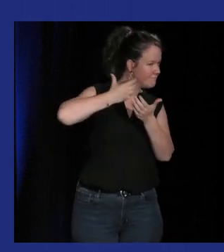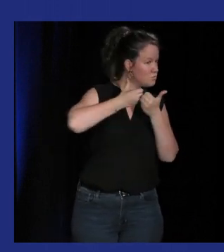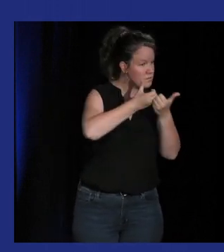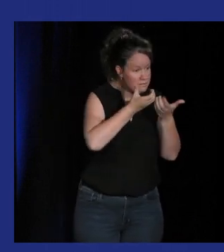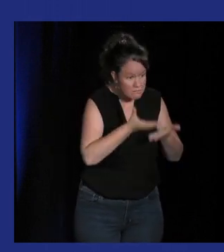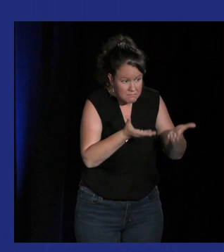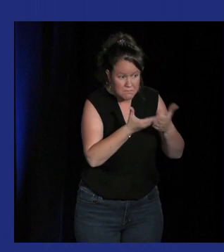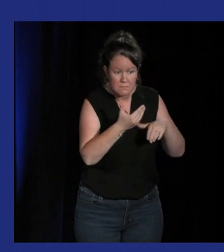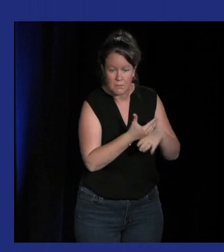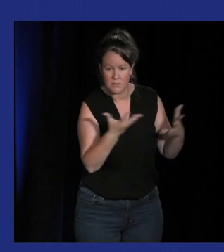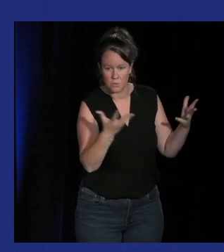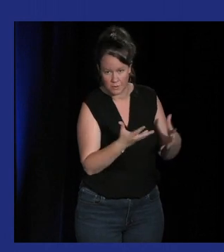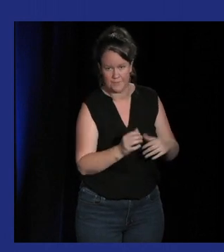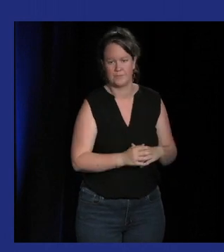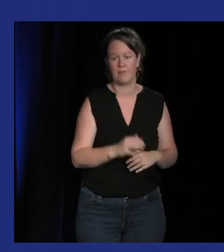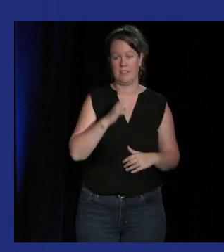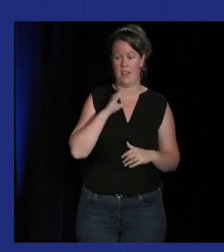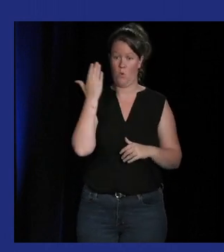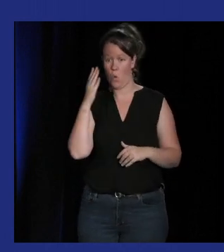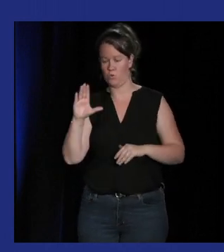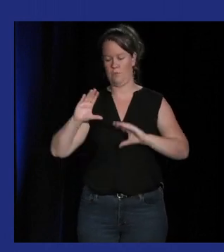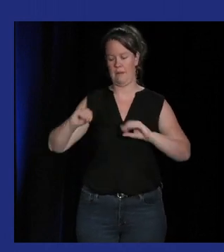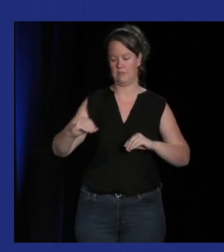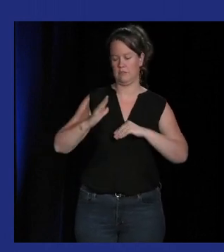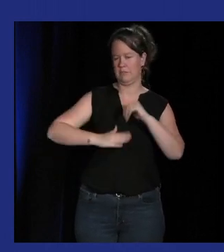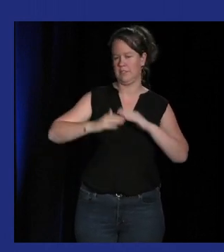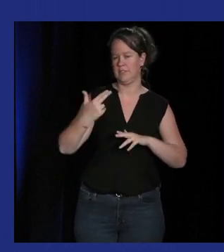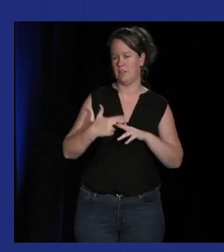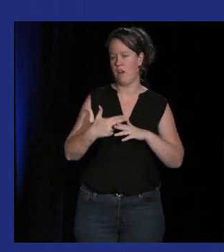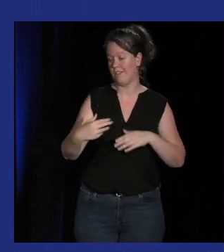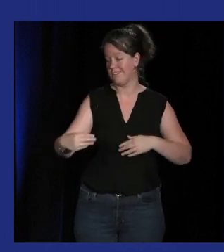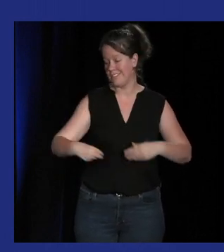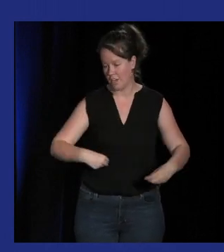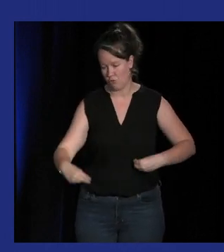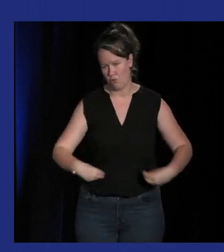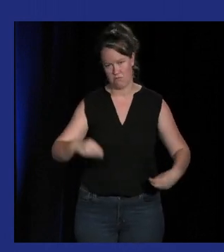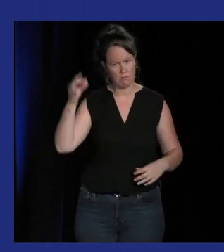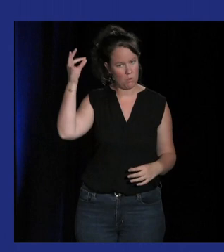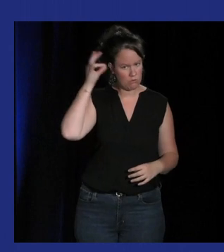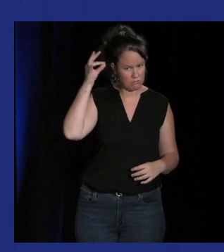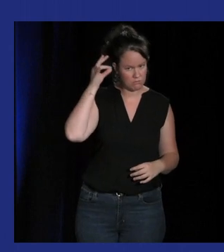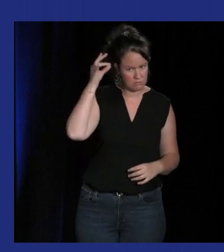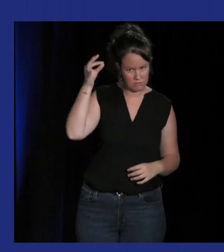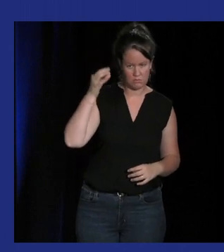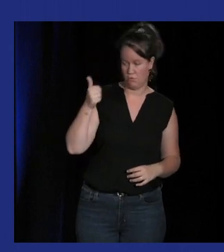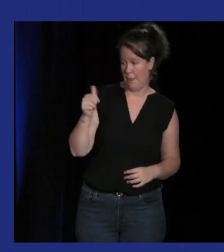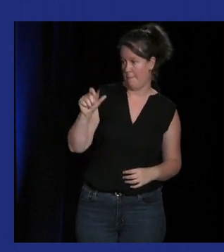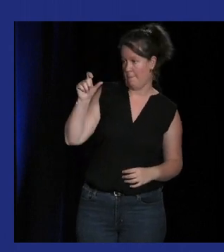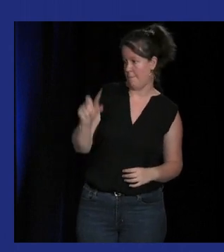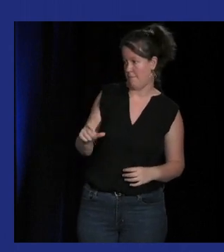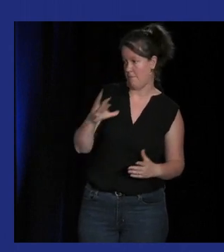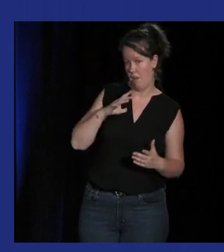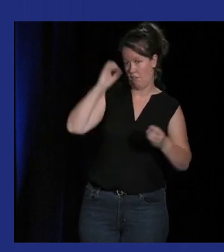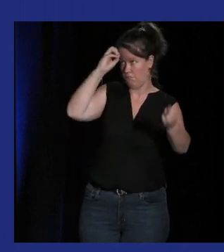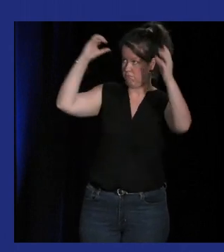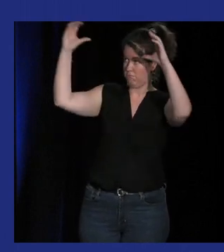qui a le métier de directeur audio c'est il y a une personne qui va avoir envie de de faire quelque chose de particulier ok une vision artistique